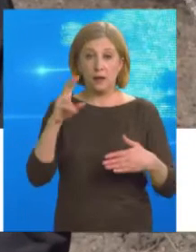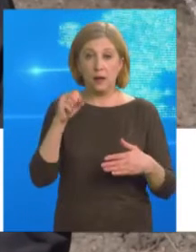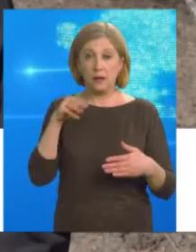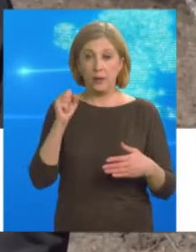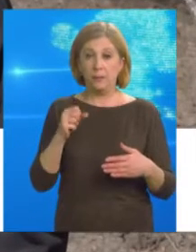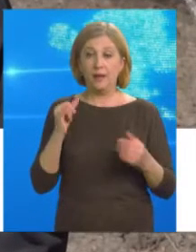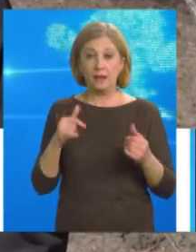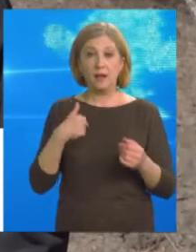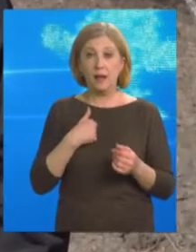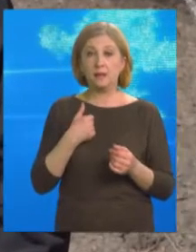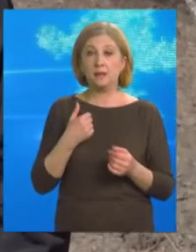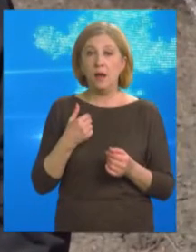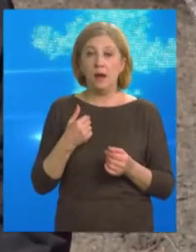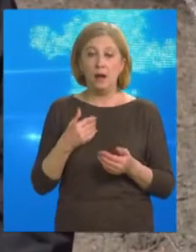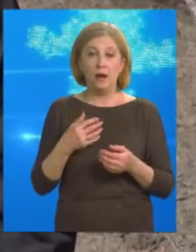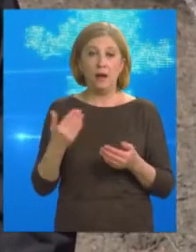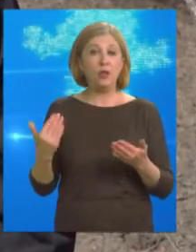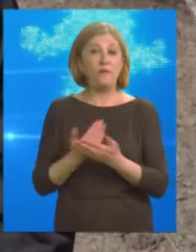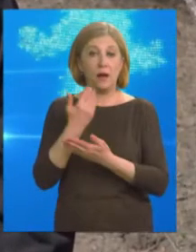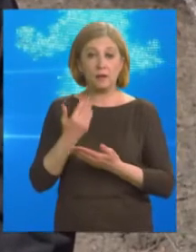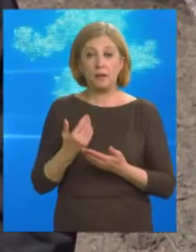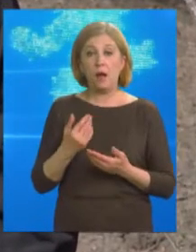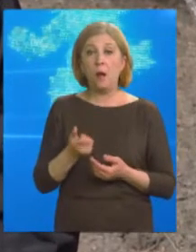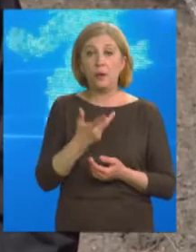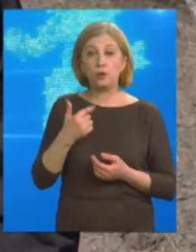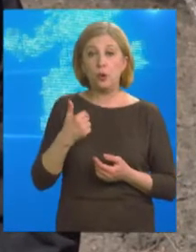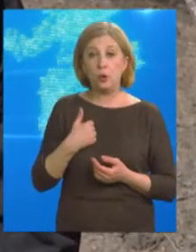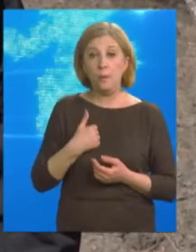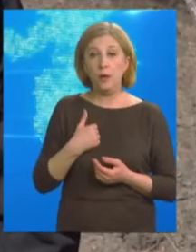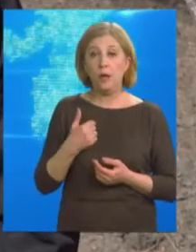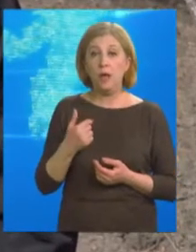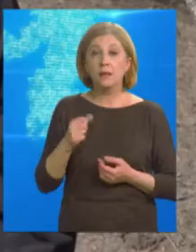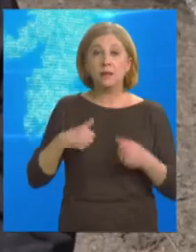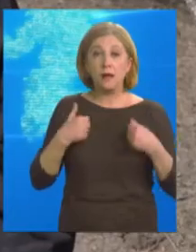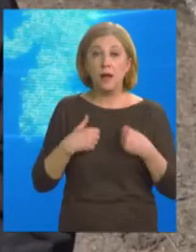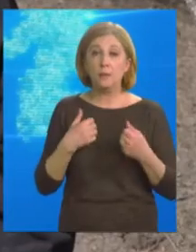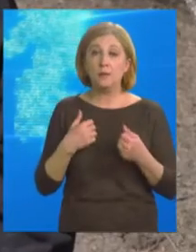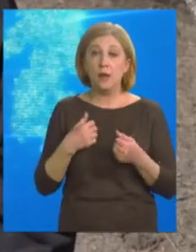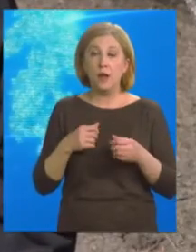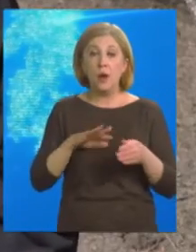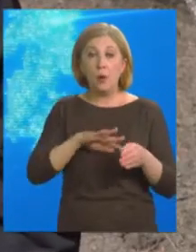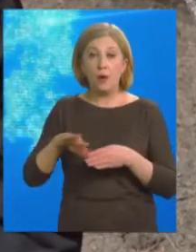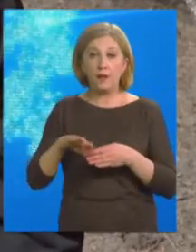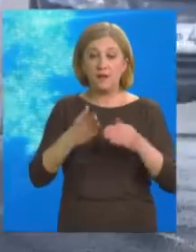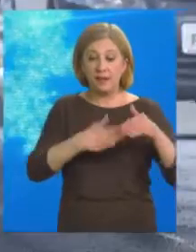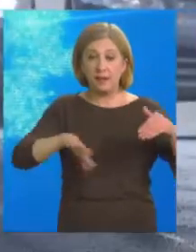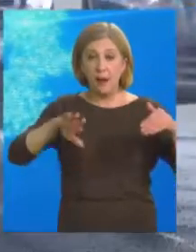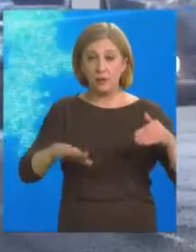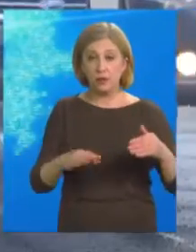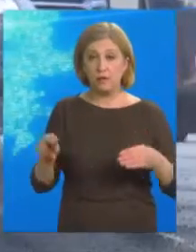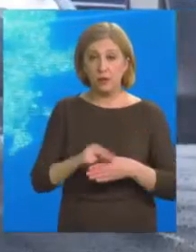для нас определенная новация, поскольку мы стараемся уходить от ямочного ремонта.